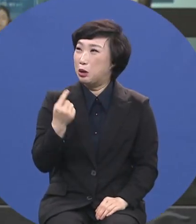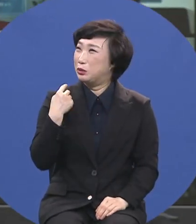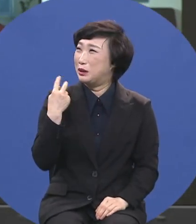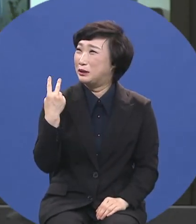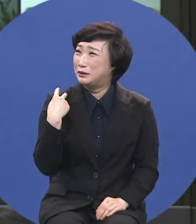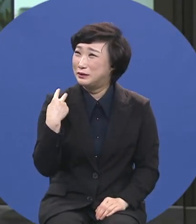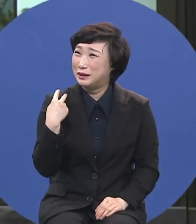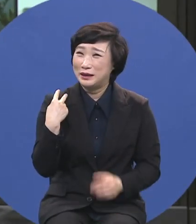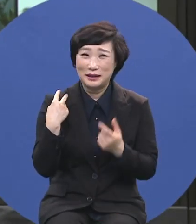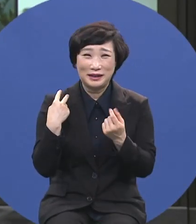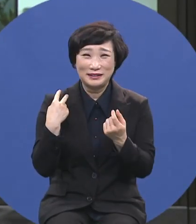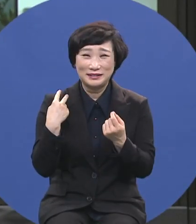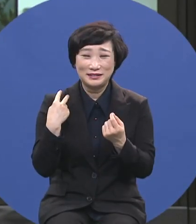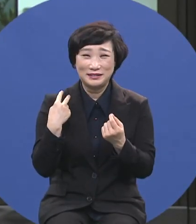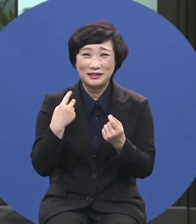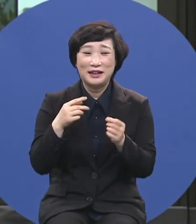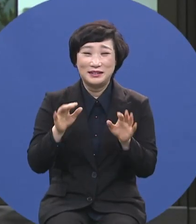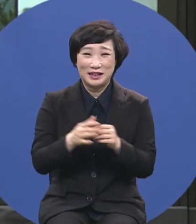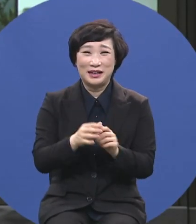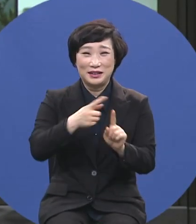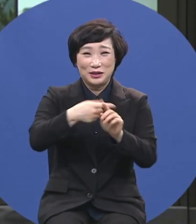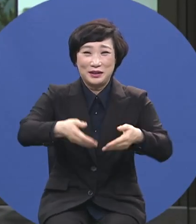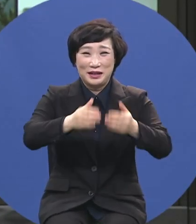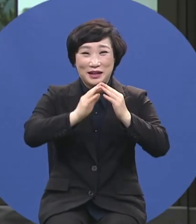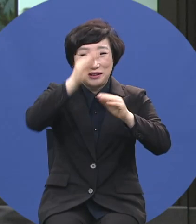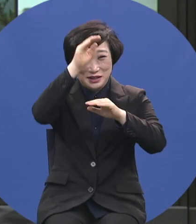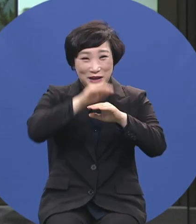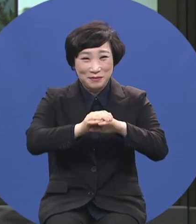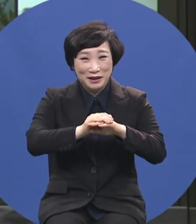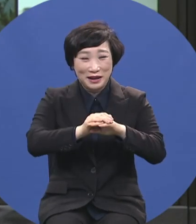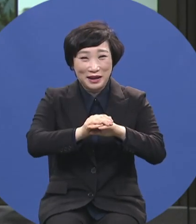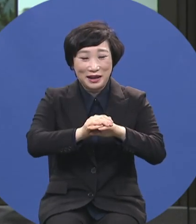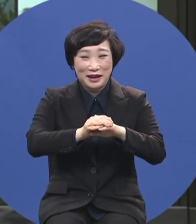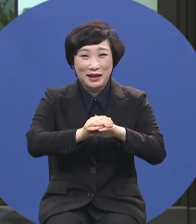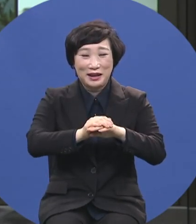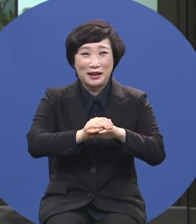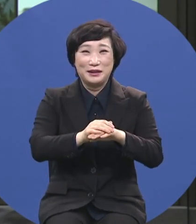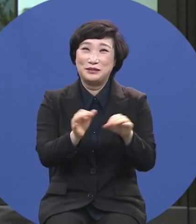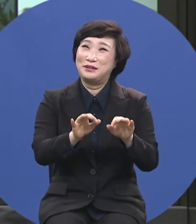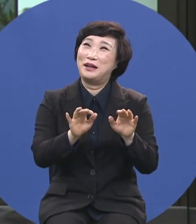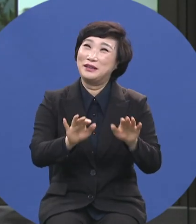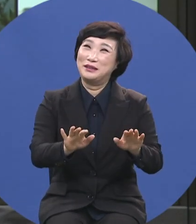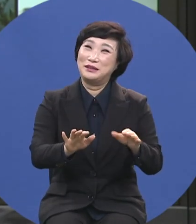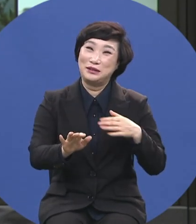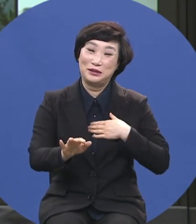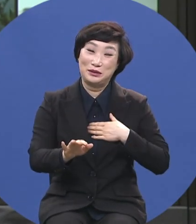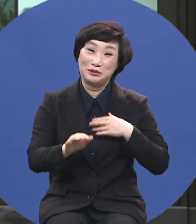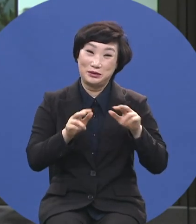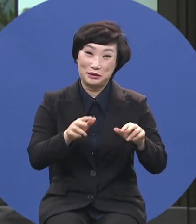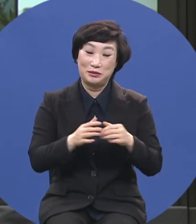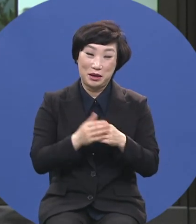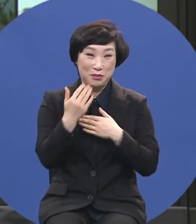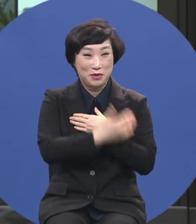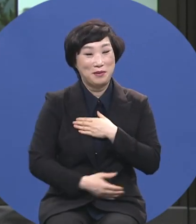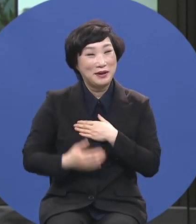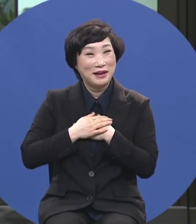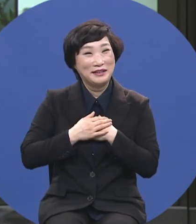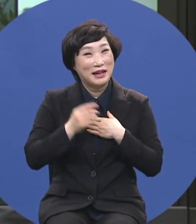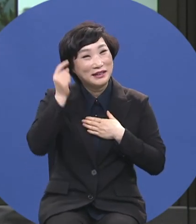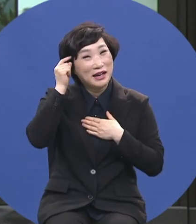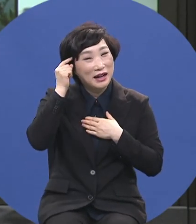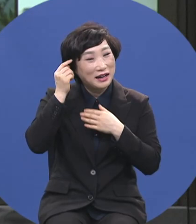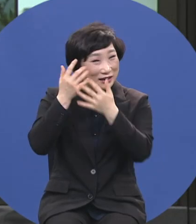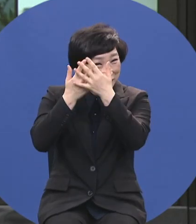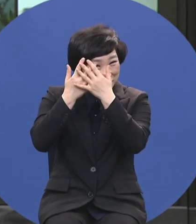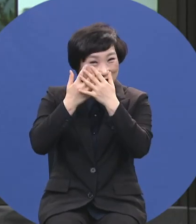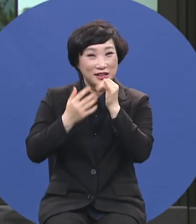엊그제 개천 예배 드리던 그 순간이 내 몸에 내 생각에 젖어